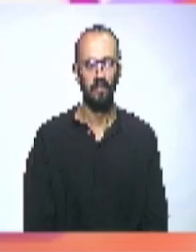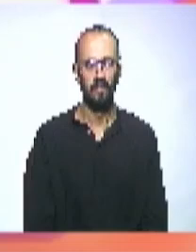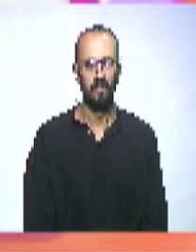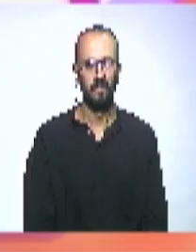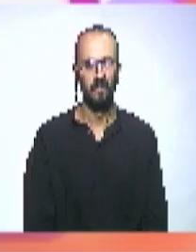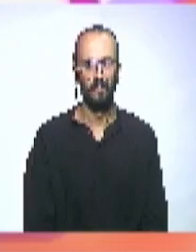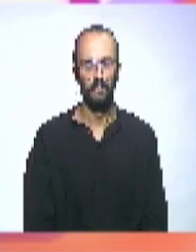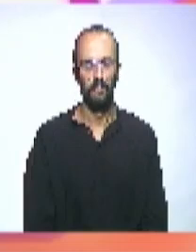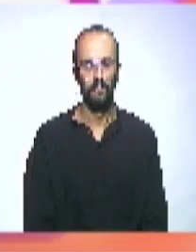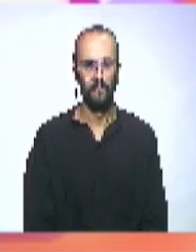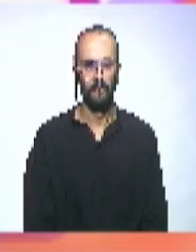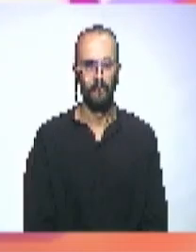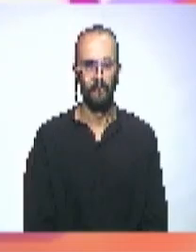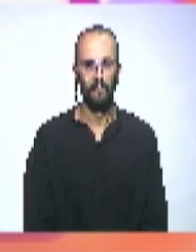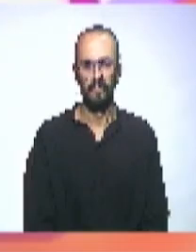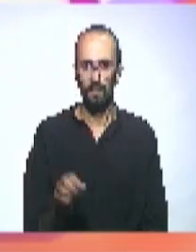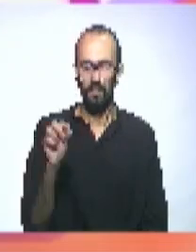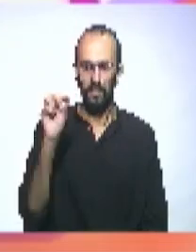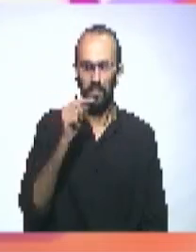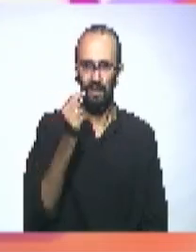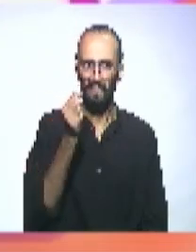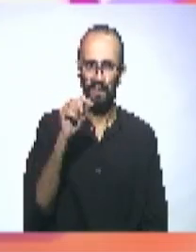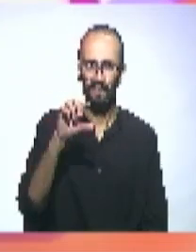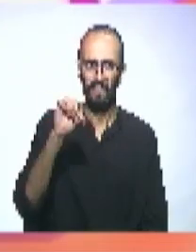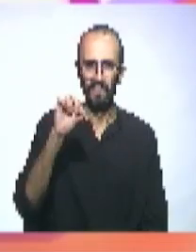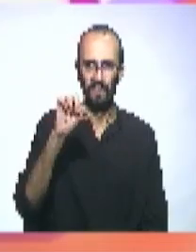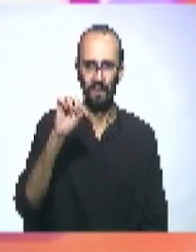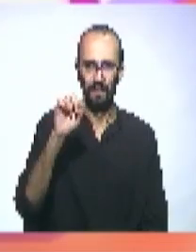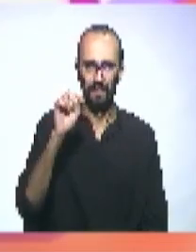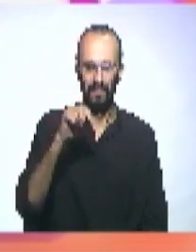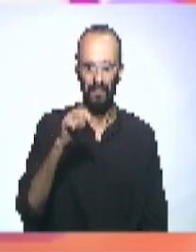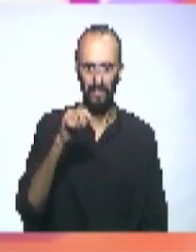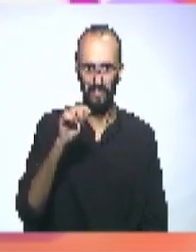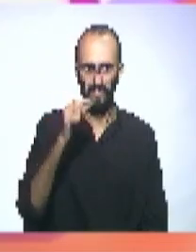وهنحط نقطتين فانيليا.